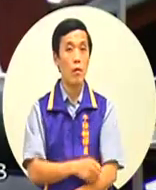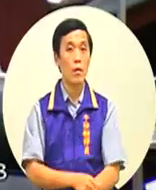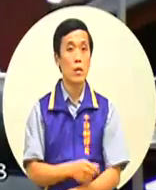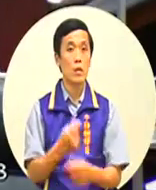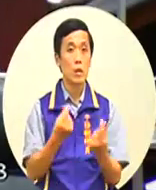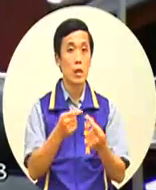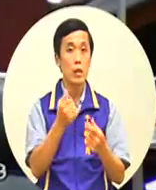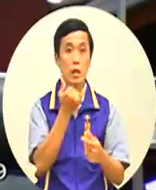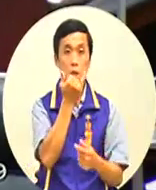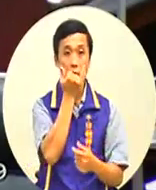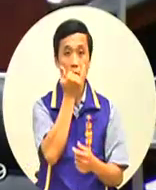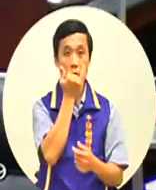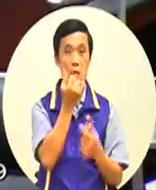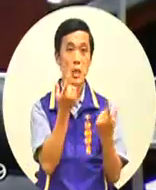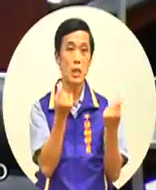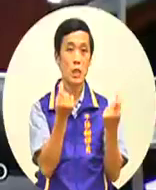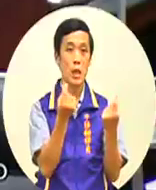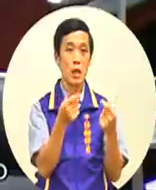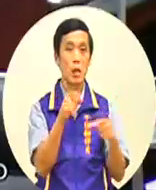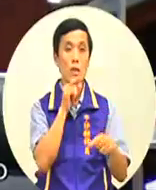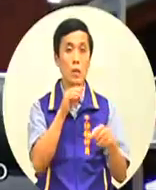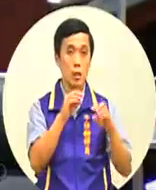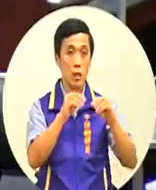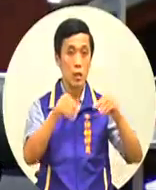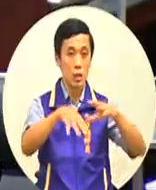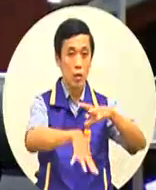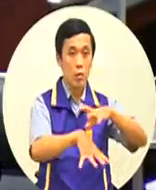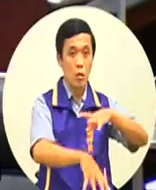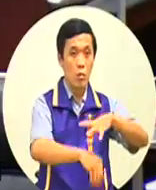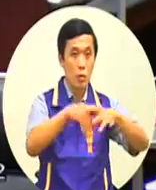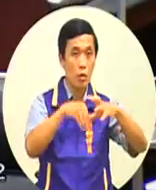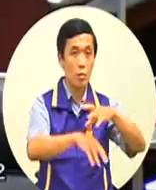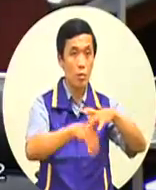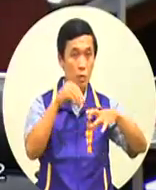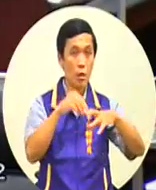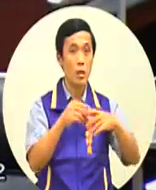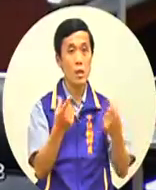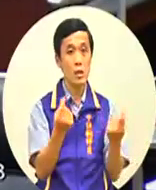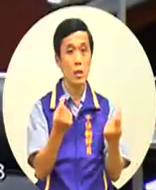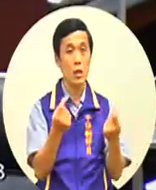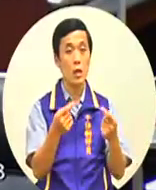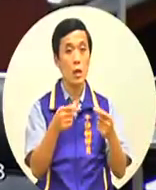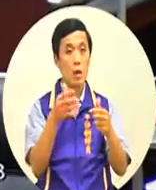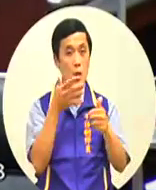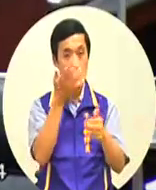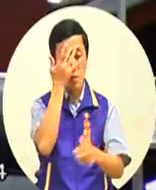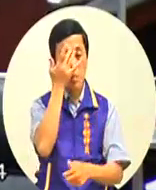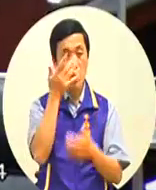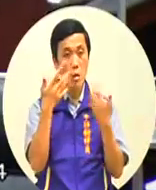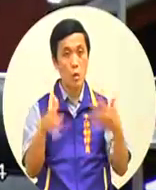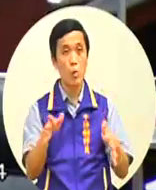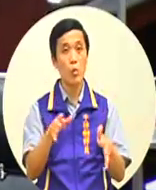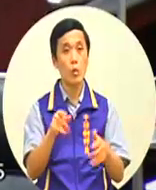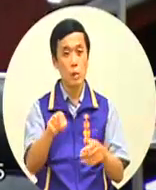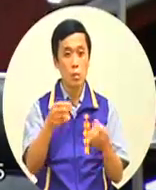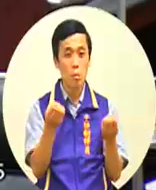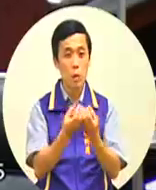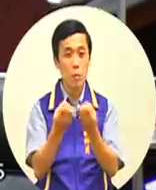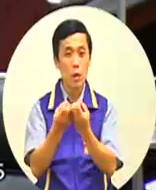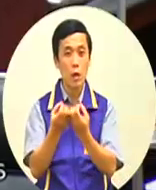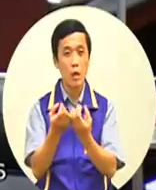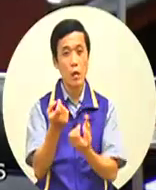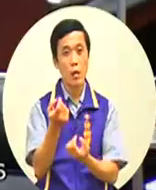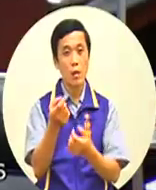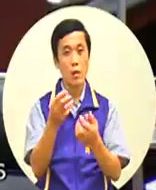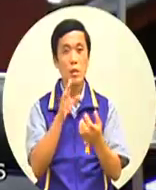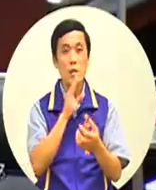菱角、菱角小工啊，拢伫下底也要磨开啊。哦，所以讲足侪问题，啊，毋是迄是冰山一角而已啦。其实啊，我